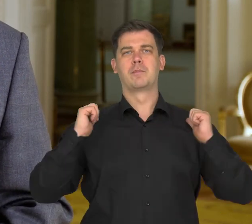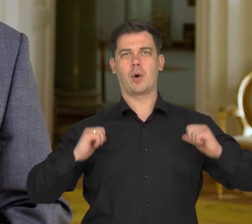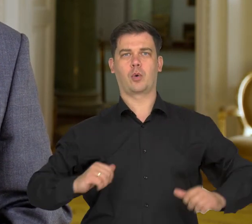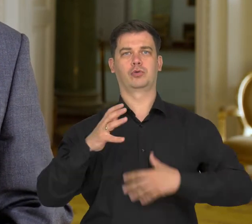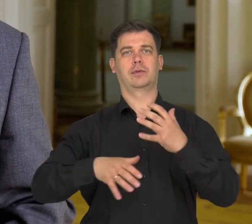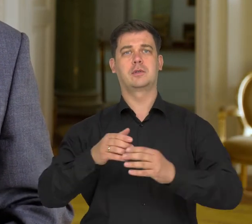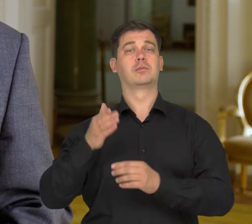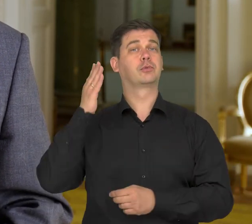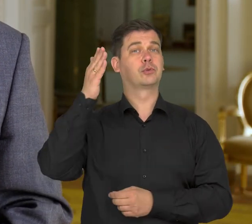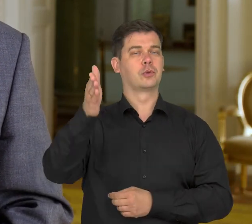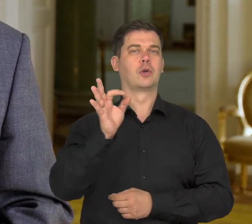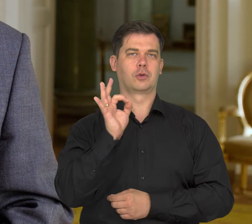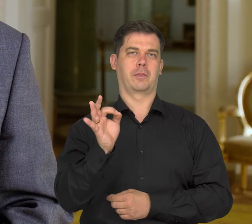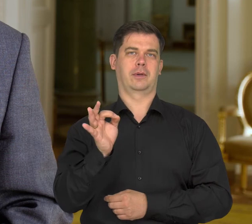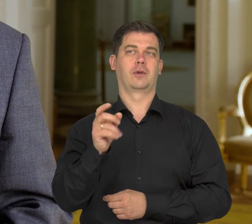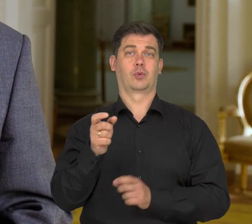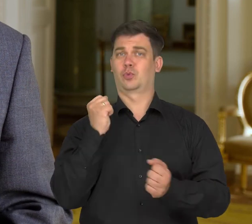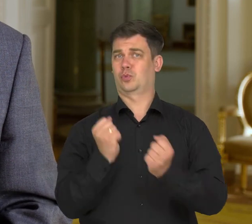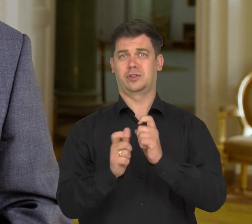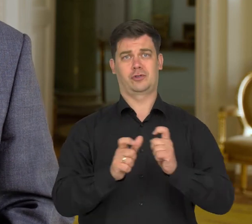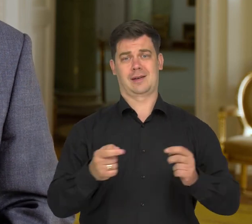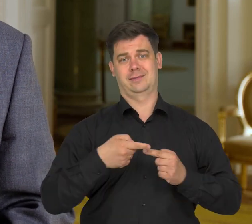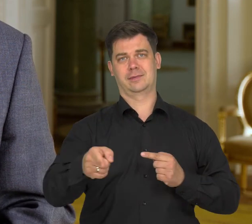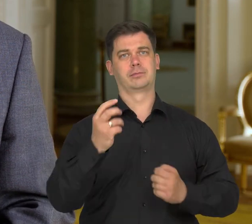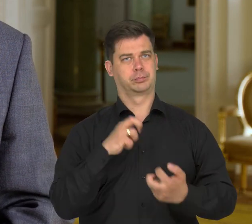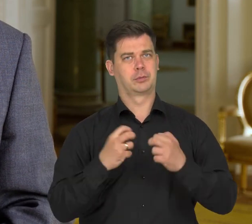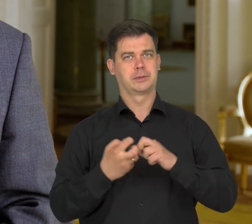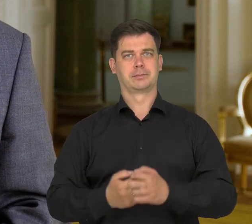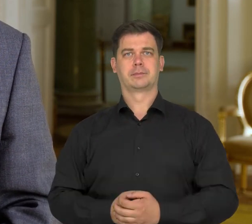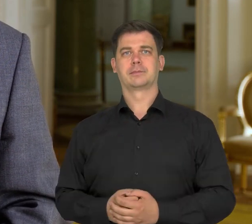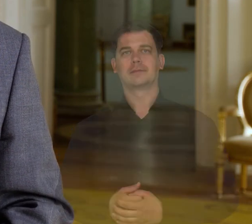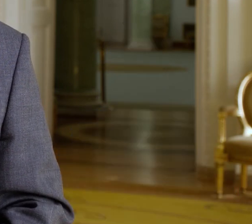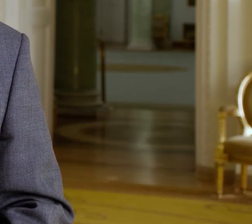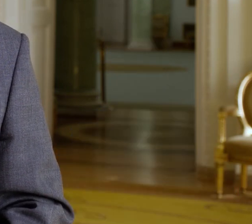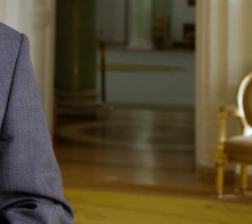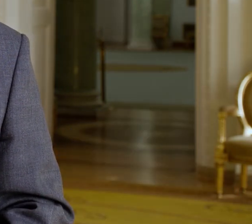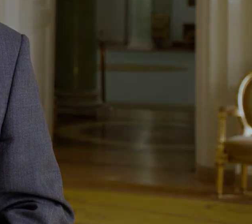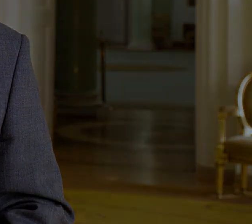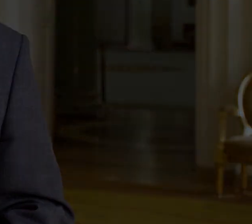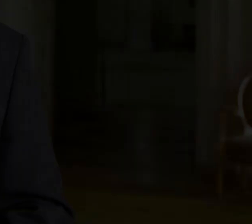pokój na świecie, za dobrą przyszłość w tych trudnych czasach, które dla nas wszystkich są wyzwaniem.